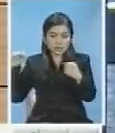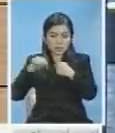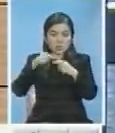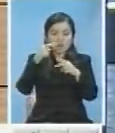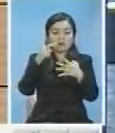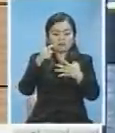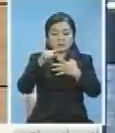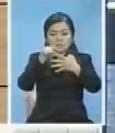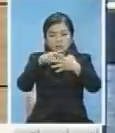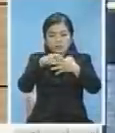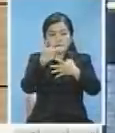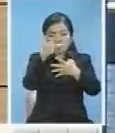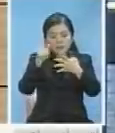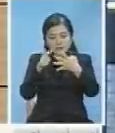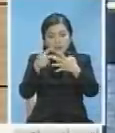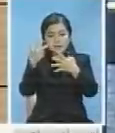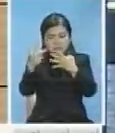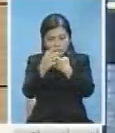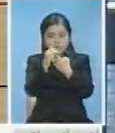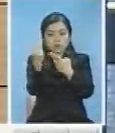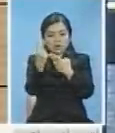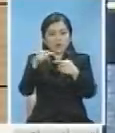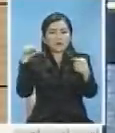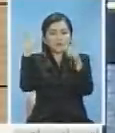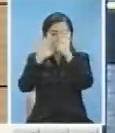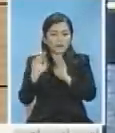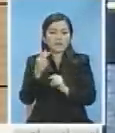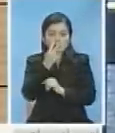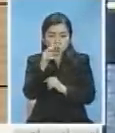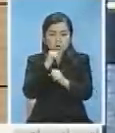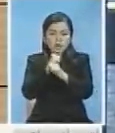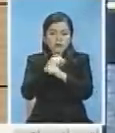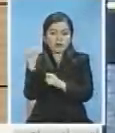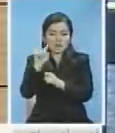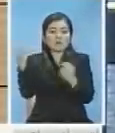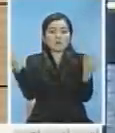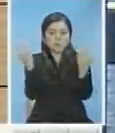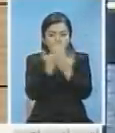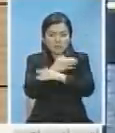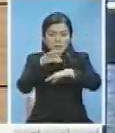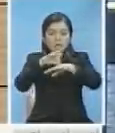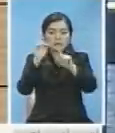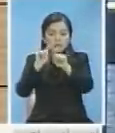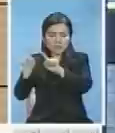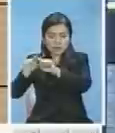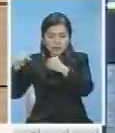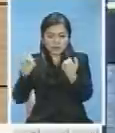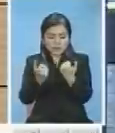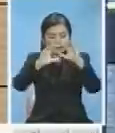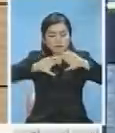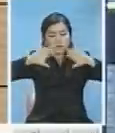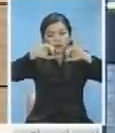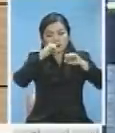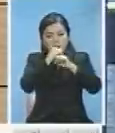คือผู้ที่เข้าไปมีส่วนเกี่ยวข้องต่อการเปลี่ยนแปลงนั้นอย่างมากโดยมีข้าราชการบางส่วนที่อาจจะพร้อมที่จะ